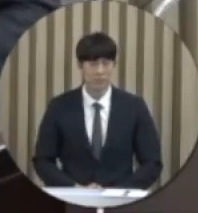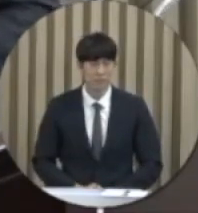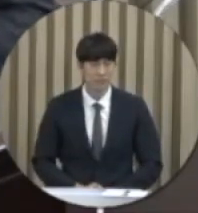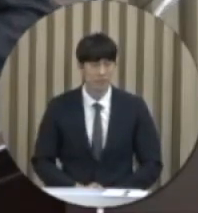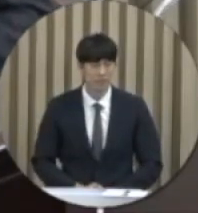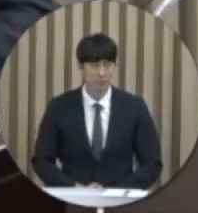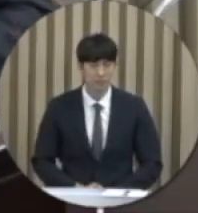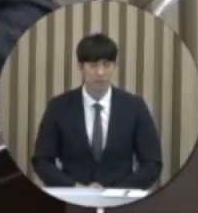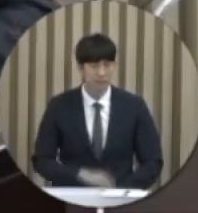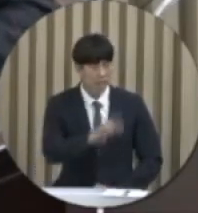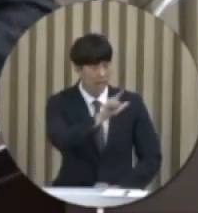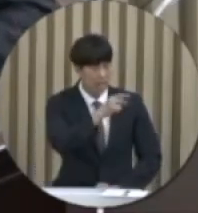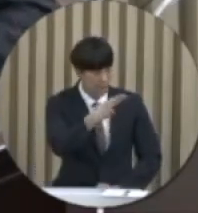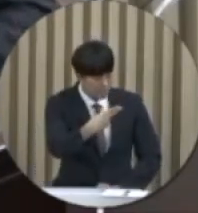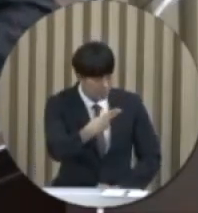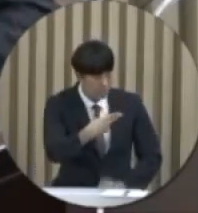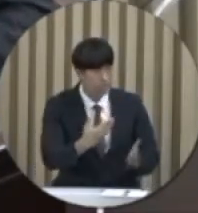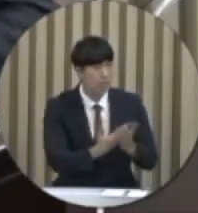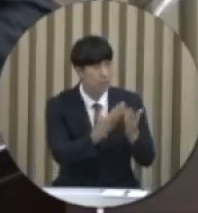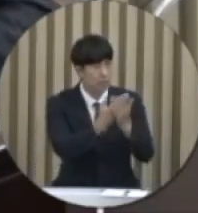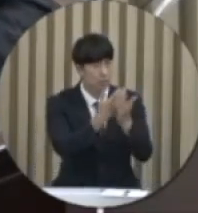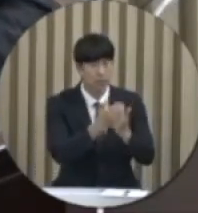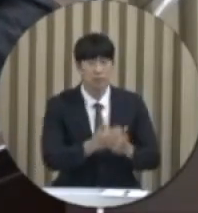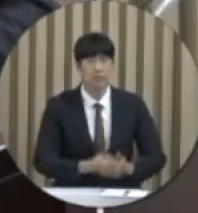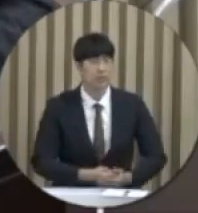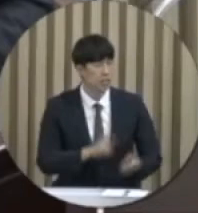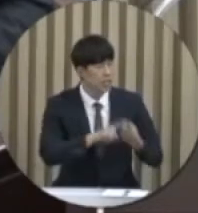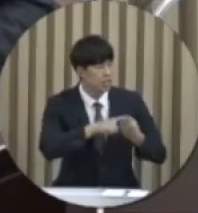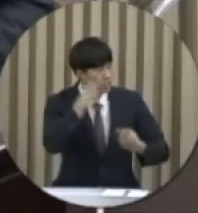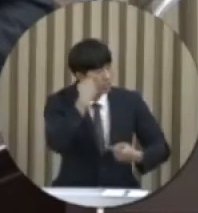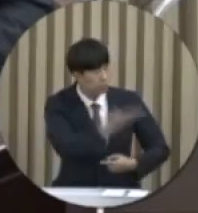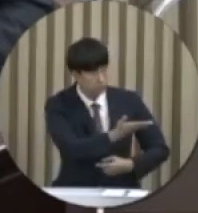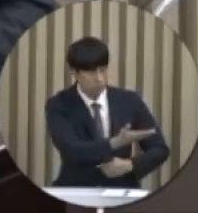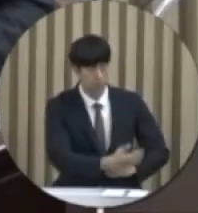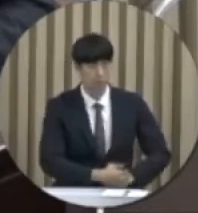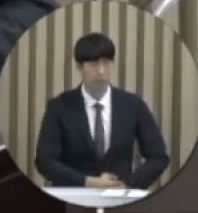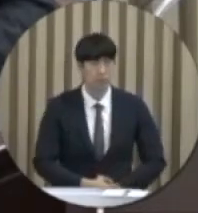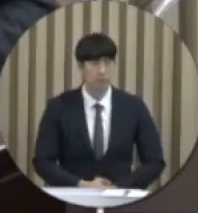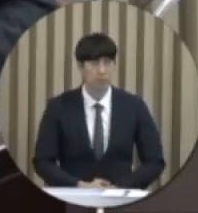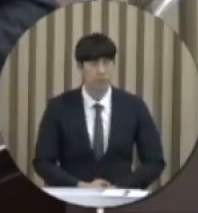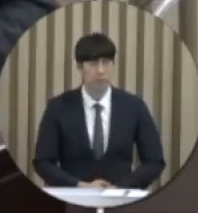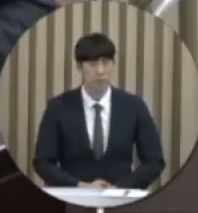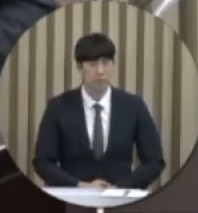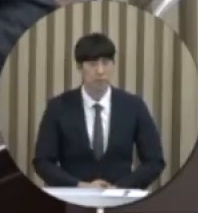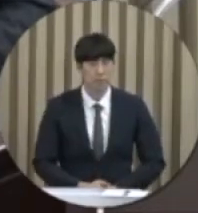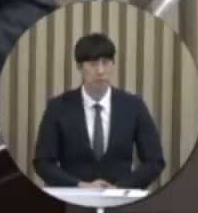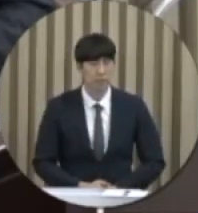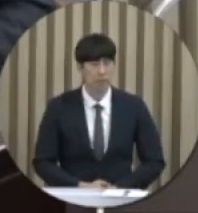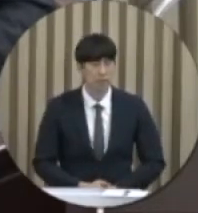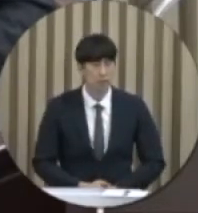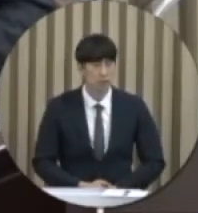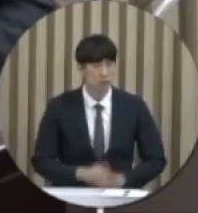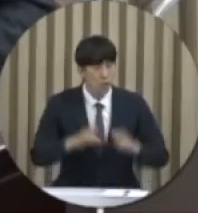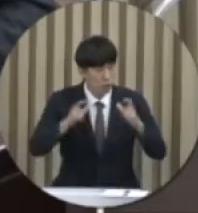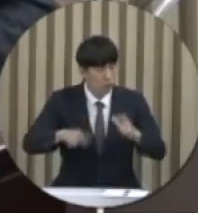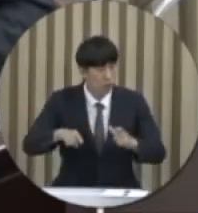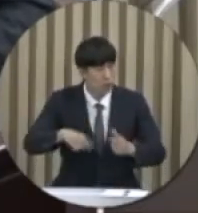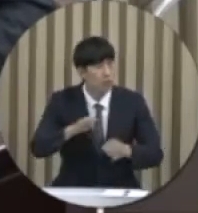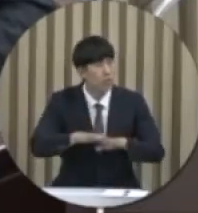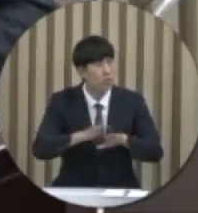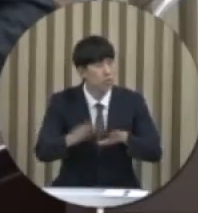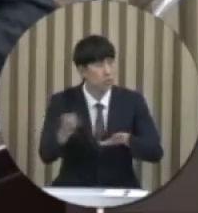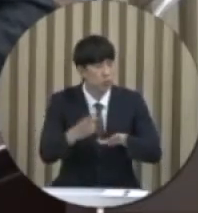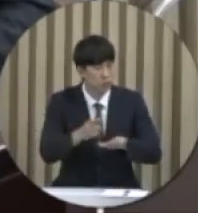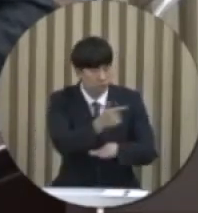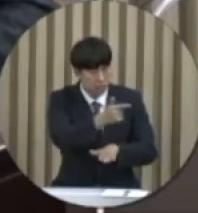다음 이제 LH 개발이 환수 하고요. 예. 광역교통 대책과 대규모